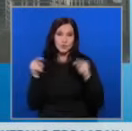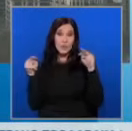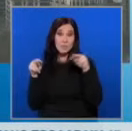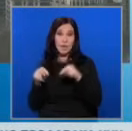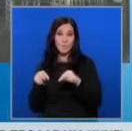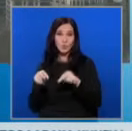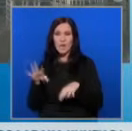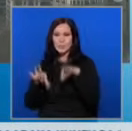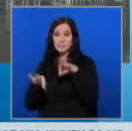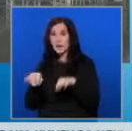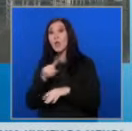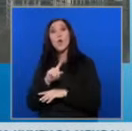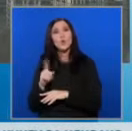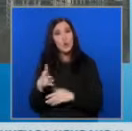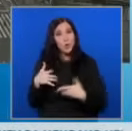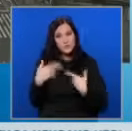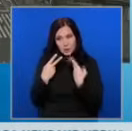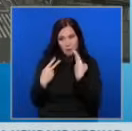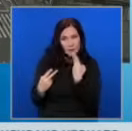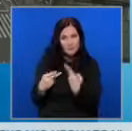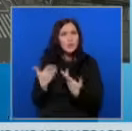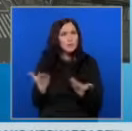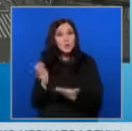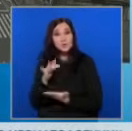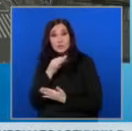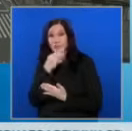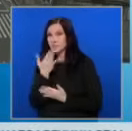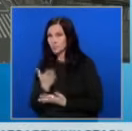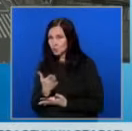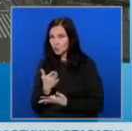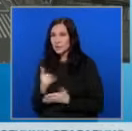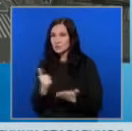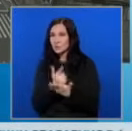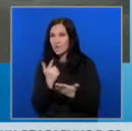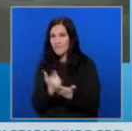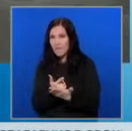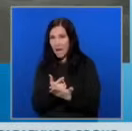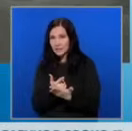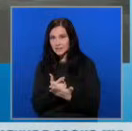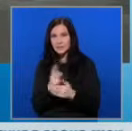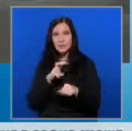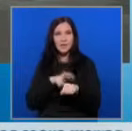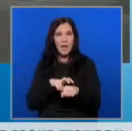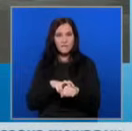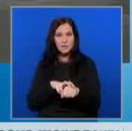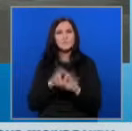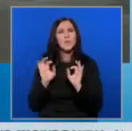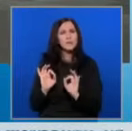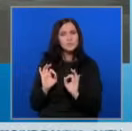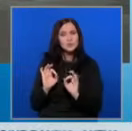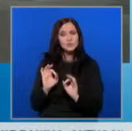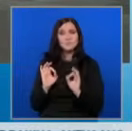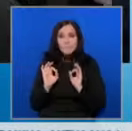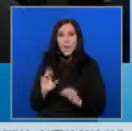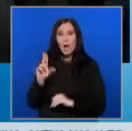наблюдатели, избиратели, които искаха да видят какво ще се случи на 17 декември. Всъщност, нека да